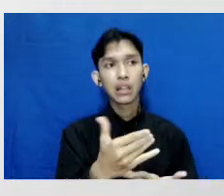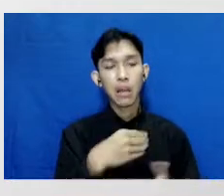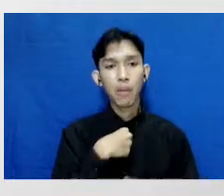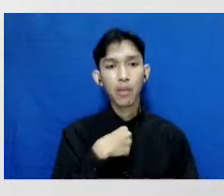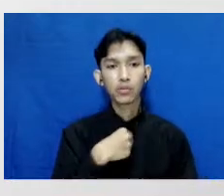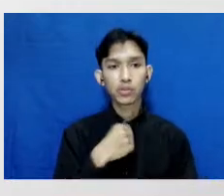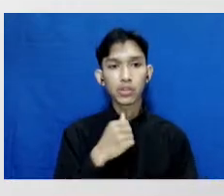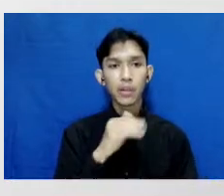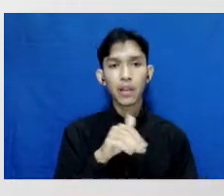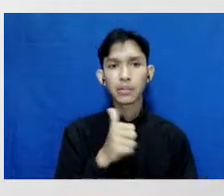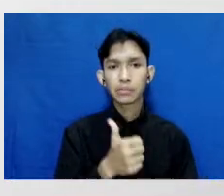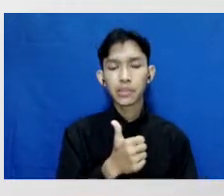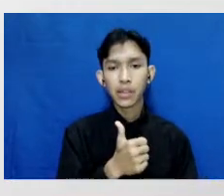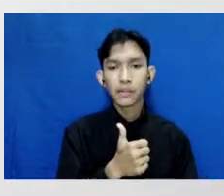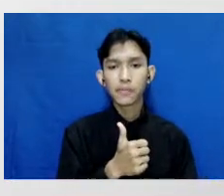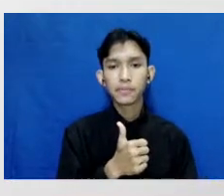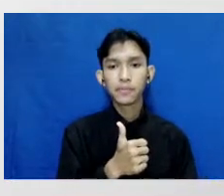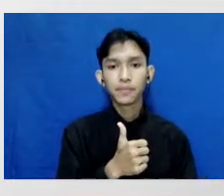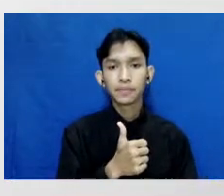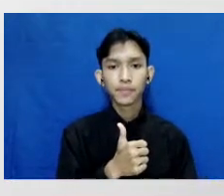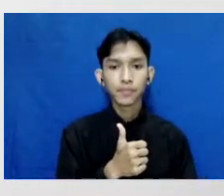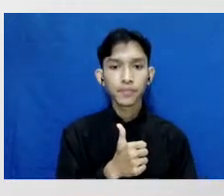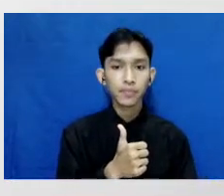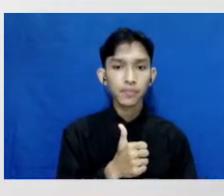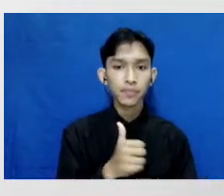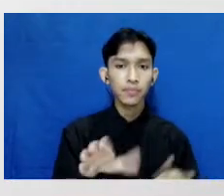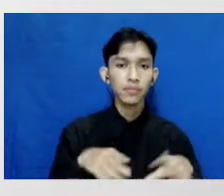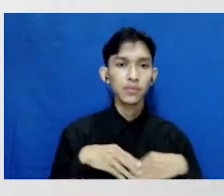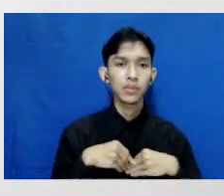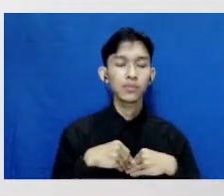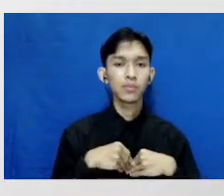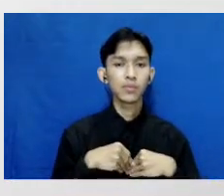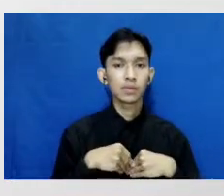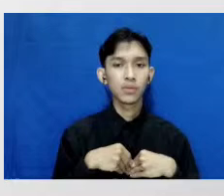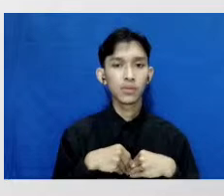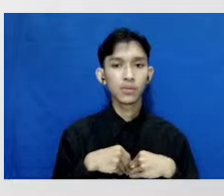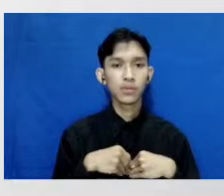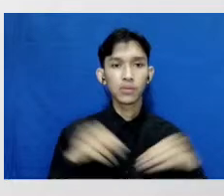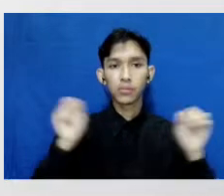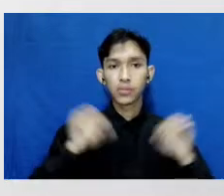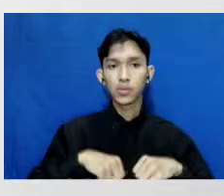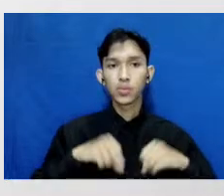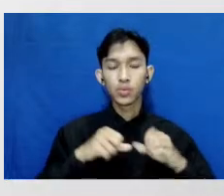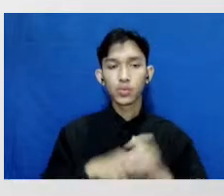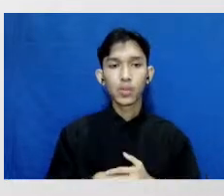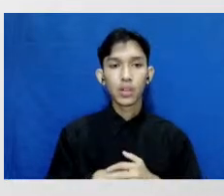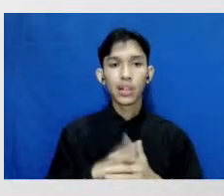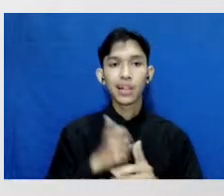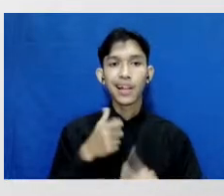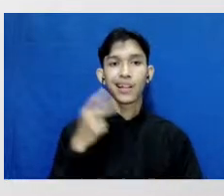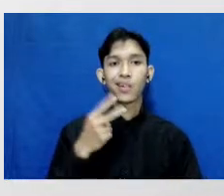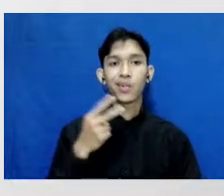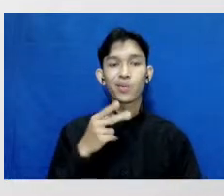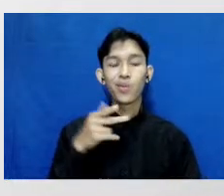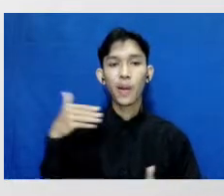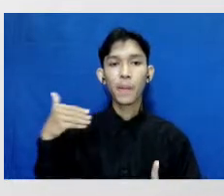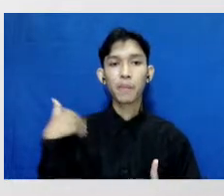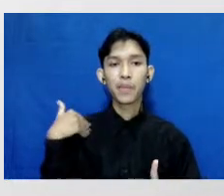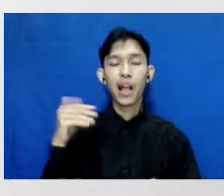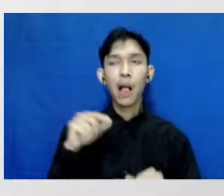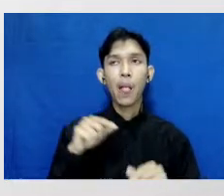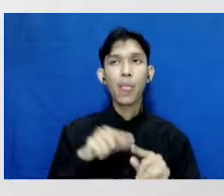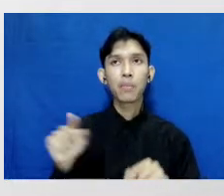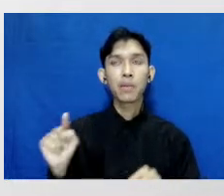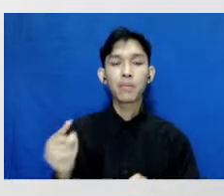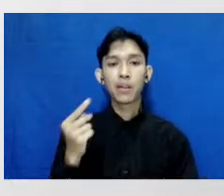masih bisa mendapatkan persetujuan lah dari kedua belah pihak. Tapi yang paling pertama, yang paling